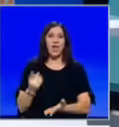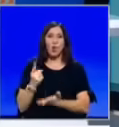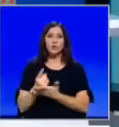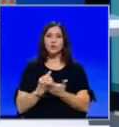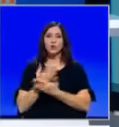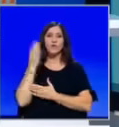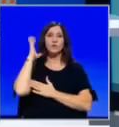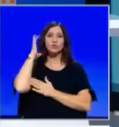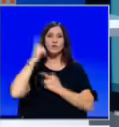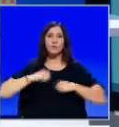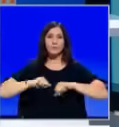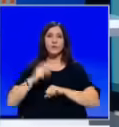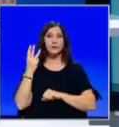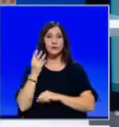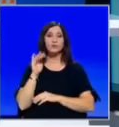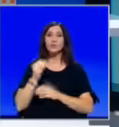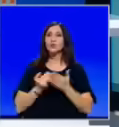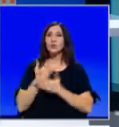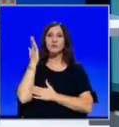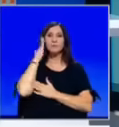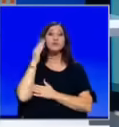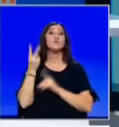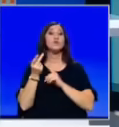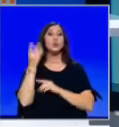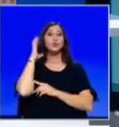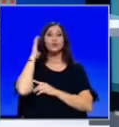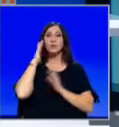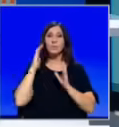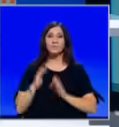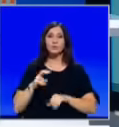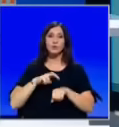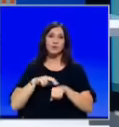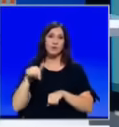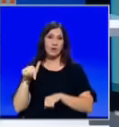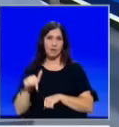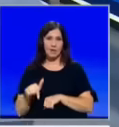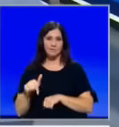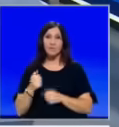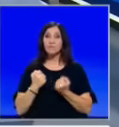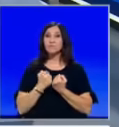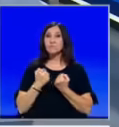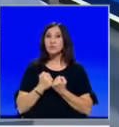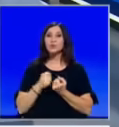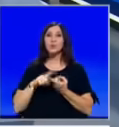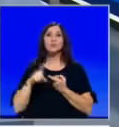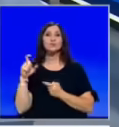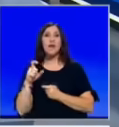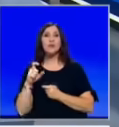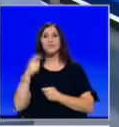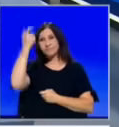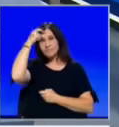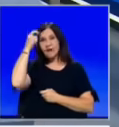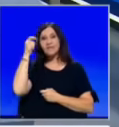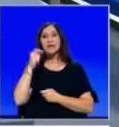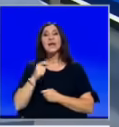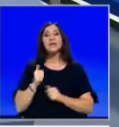новия служебен кабинет. 3 ще са новите министри във второто служебно правителство на Димитър Главчев. На мястото на Калин Стоянов в МВР